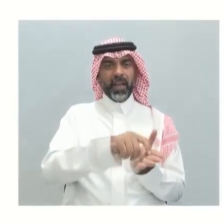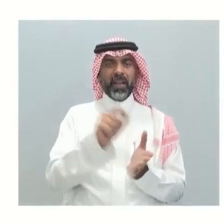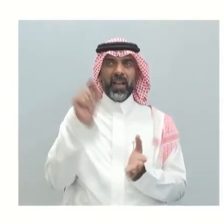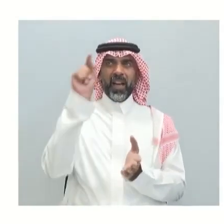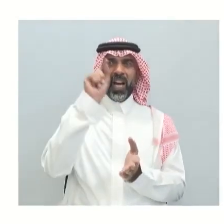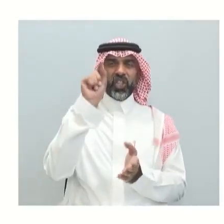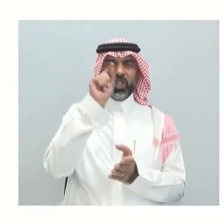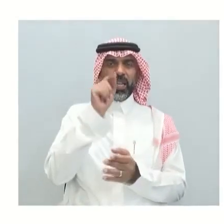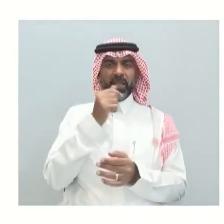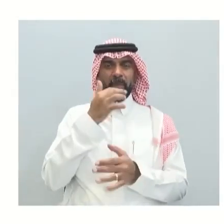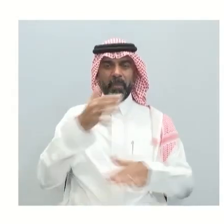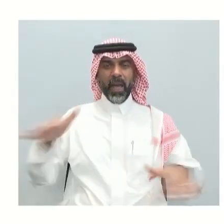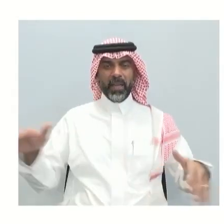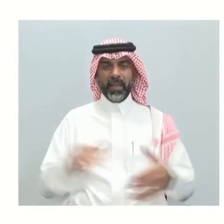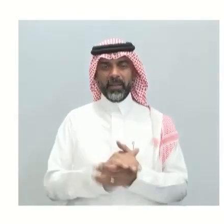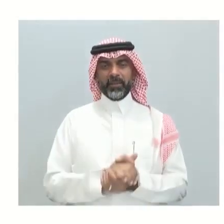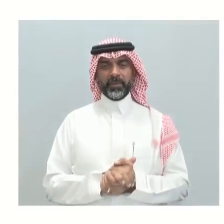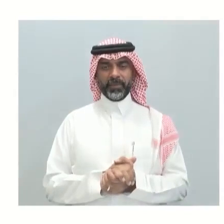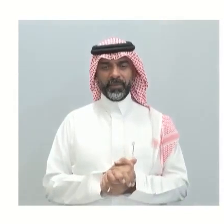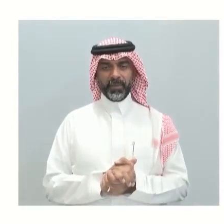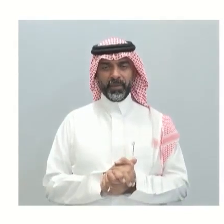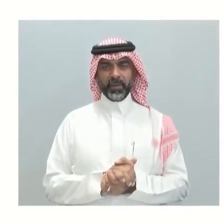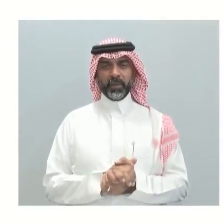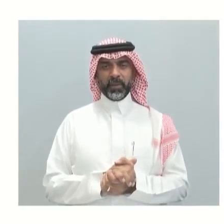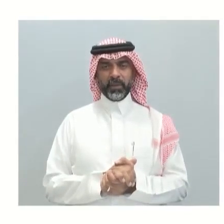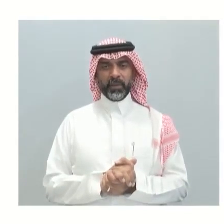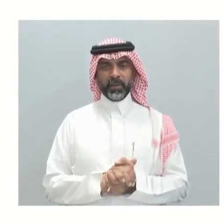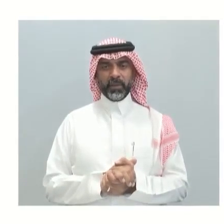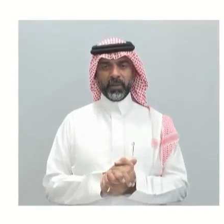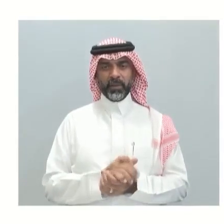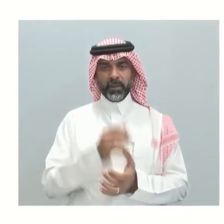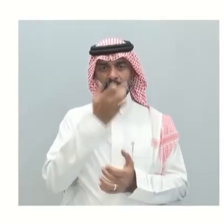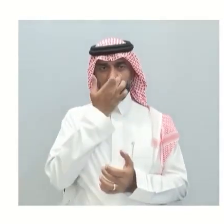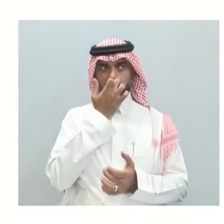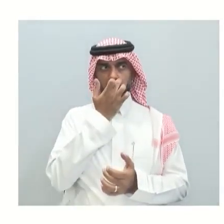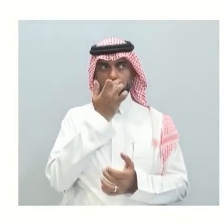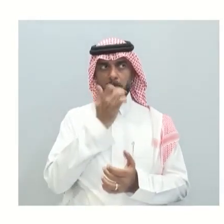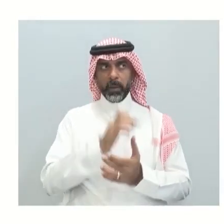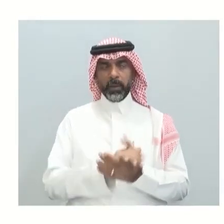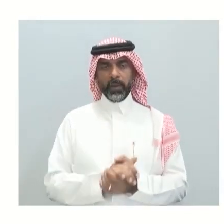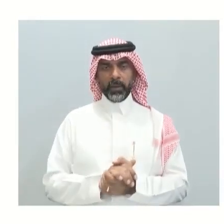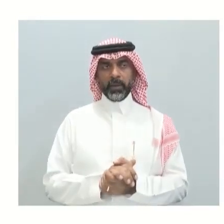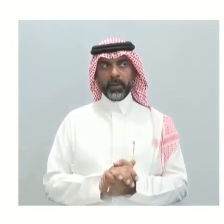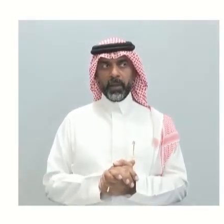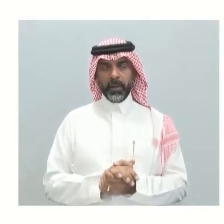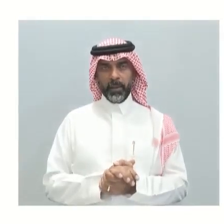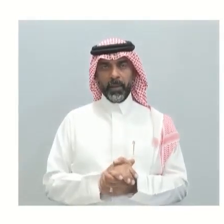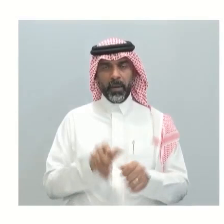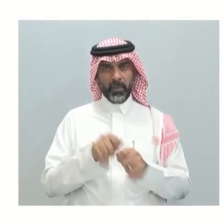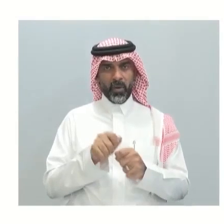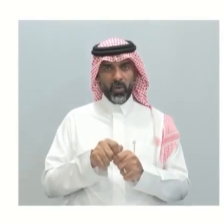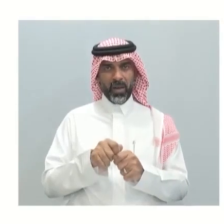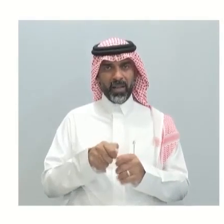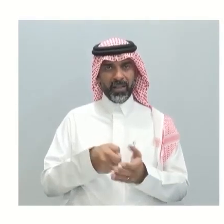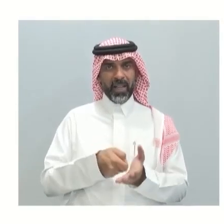الفطر الكتفي انواع كثيره من المخلوقات نسميها عفوا الفطر الكتيف يعتبر من المخلوقات المحلله لكن عندما نتكلم عن المخلوقات الكانسه الديدان